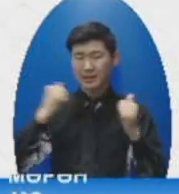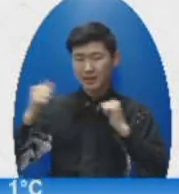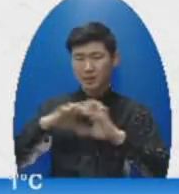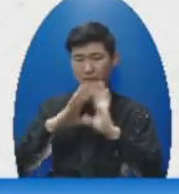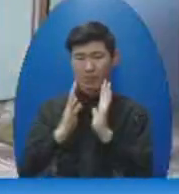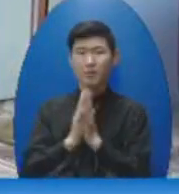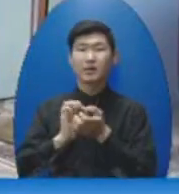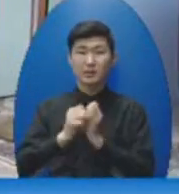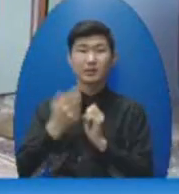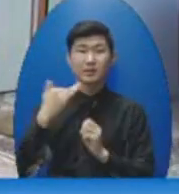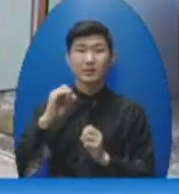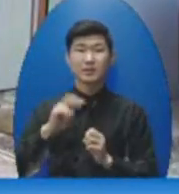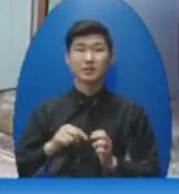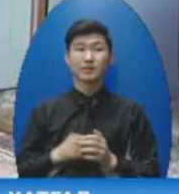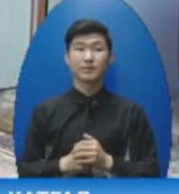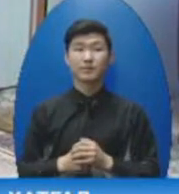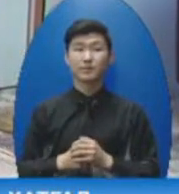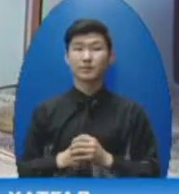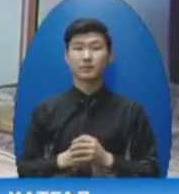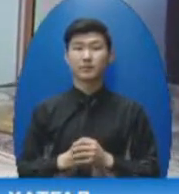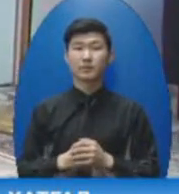хийдэг.